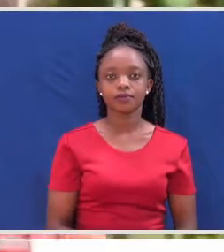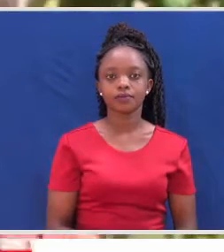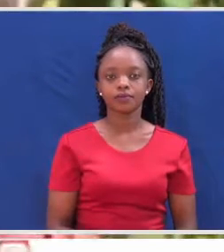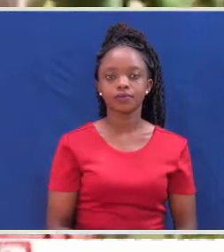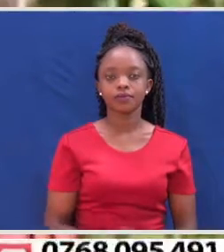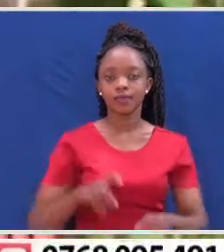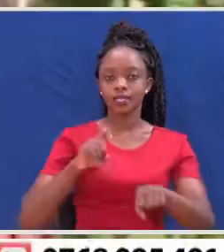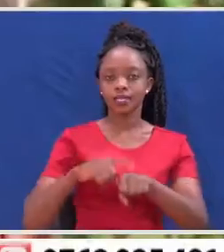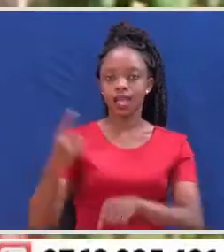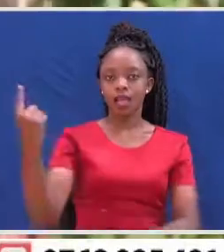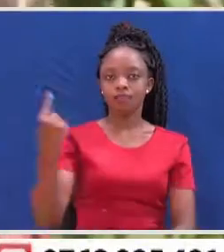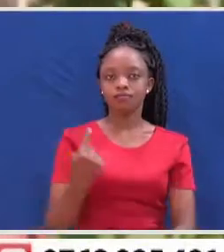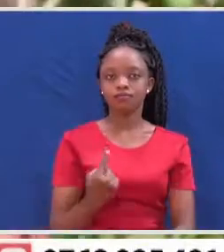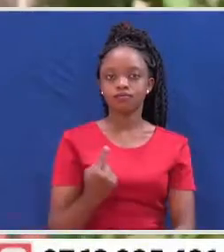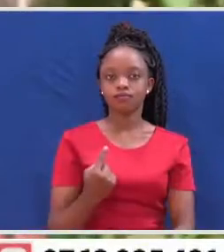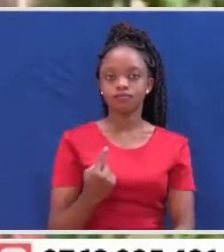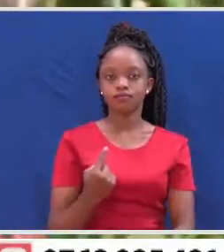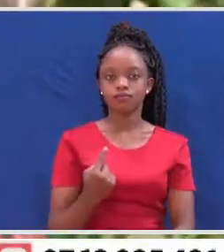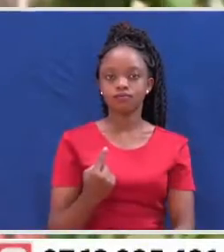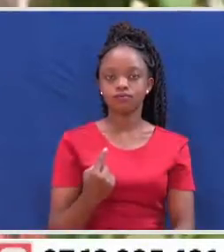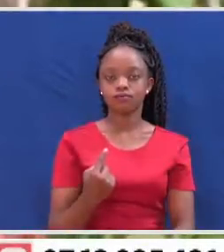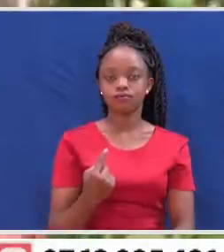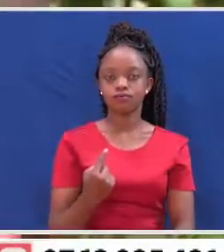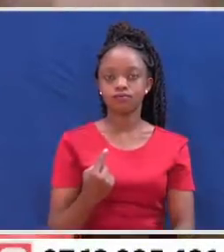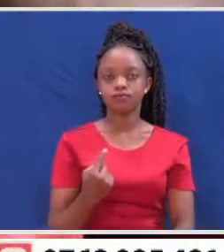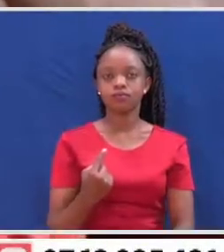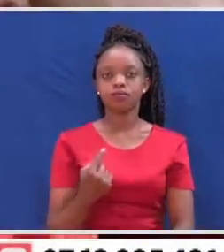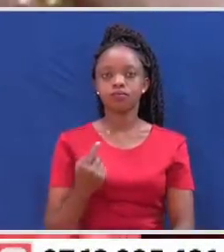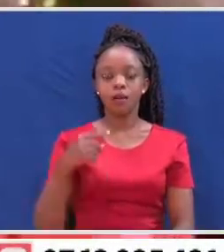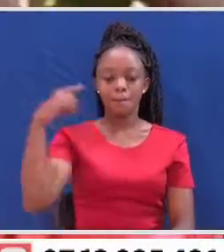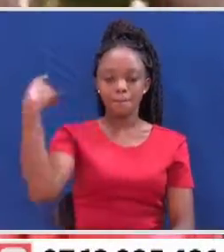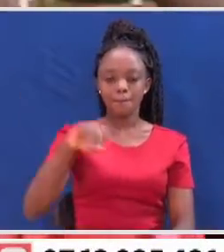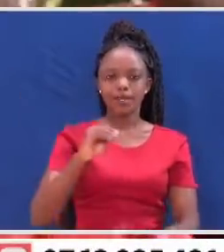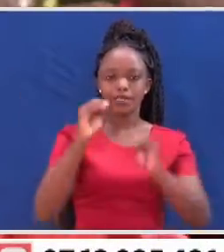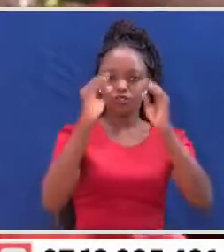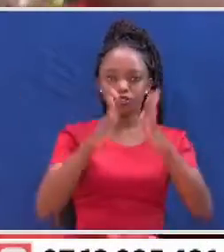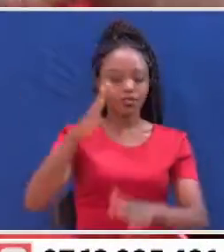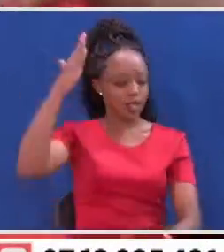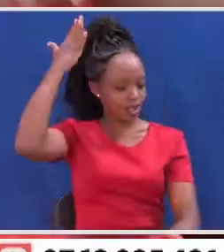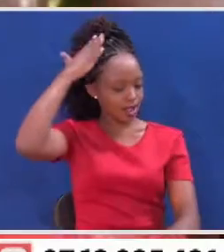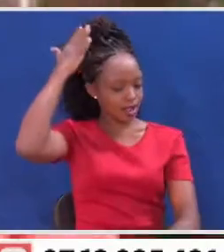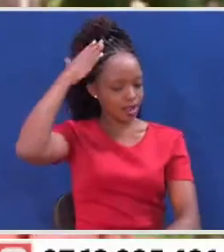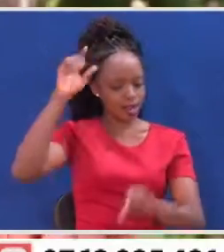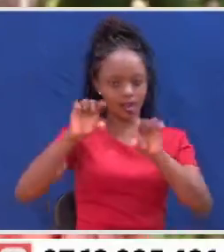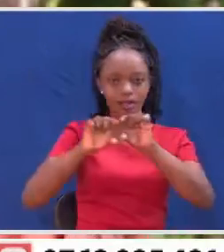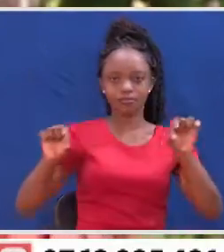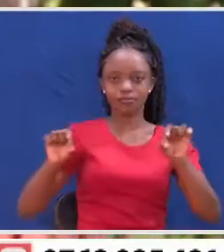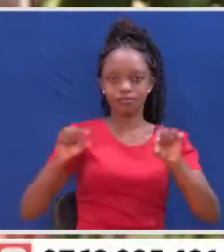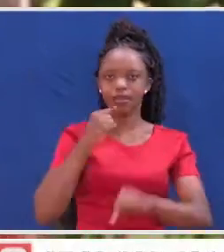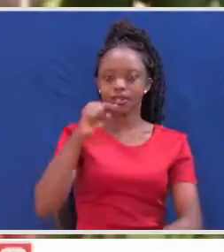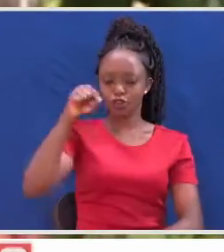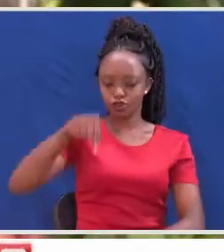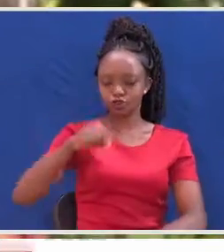Vile walifika, mama naye akakonga mwalimu rungu ya hapa na akamwambia leo ni siku